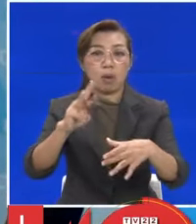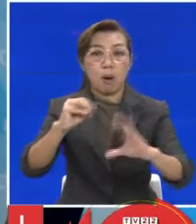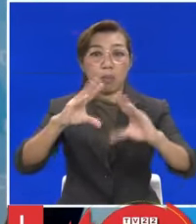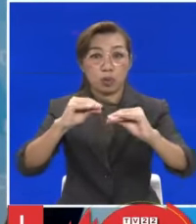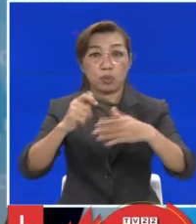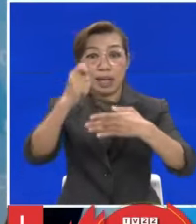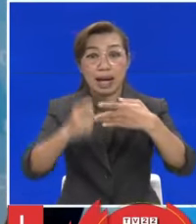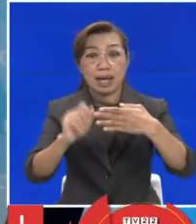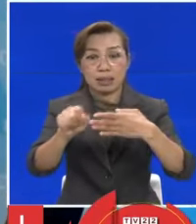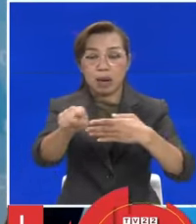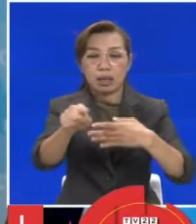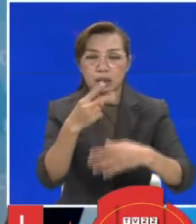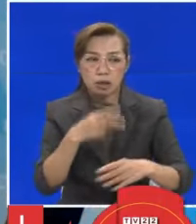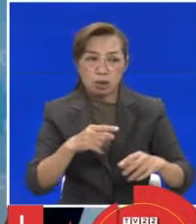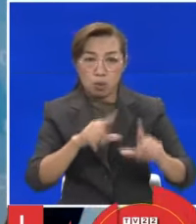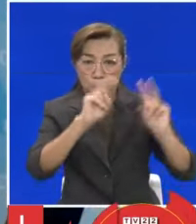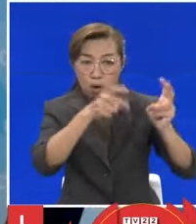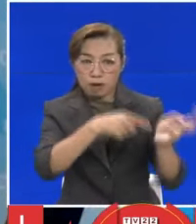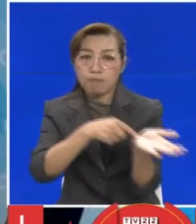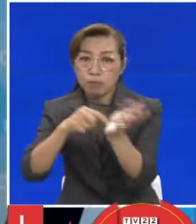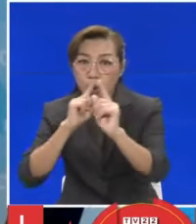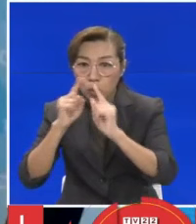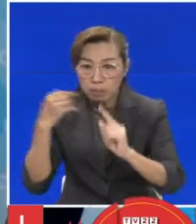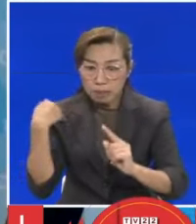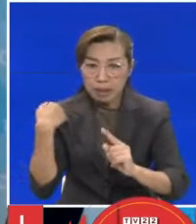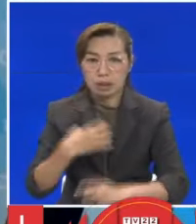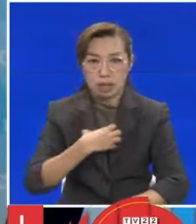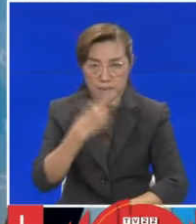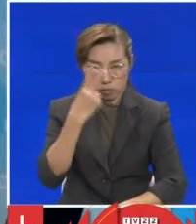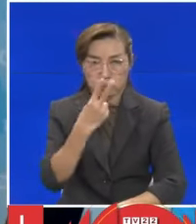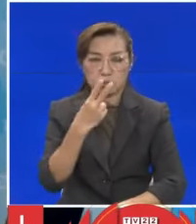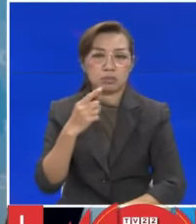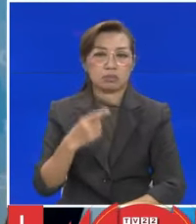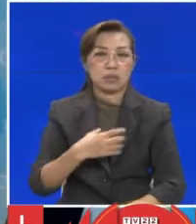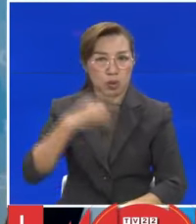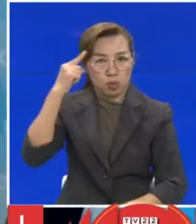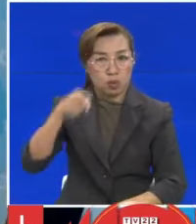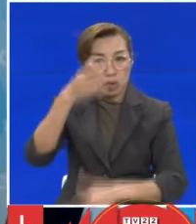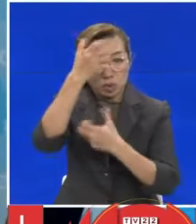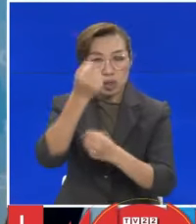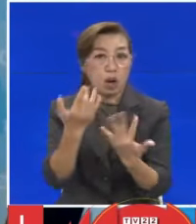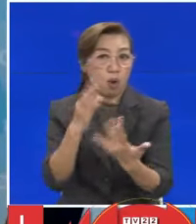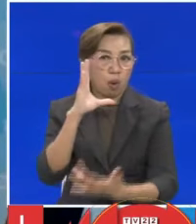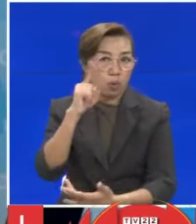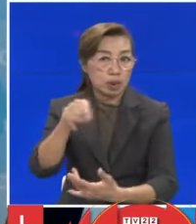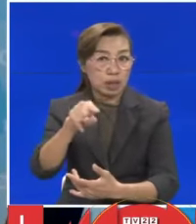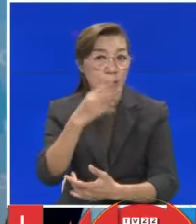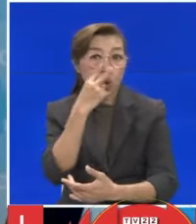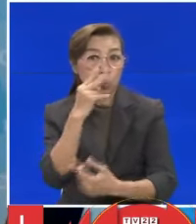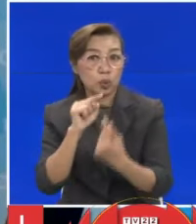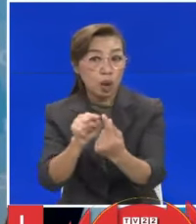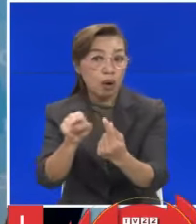คารจะมีการหยิบยกเรื่องนี้ไปคุยกันอย่างเป็นทางการหรือไม ่ อันนี้น่าสนใจนะคะเดี๋ยวพรุ่งนี้คงต้องฝากตามกันบ้